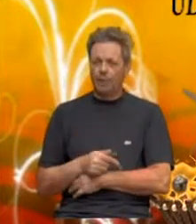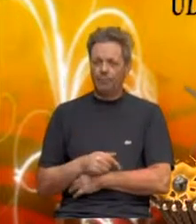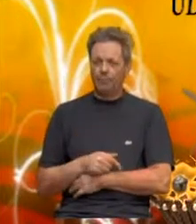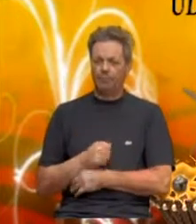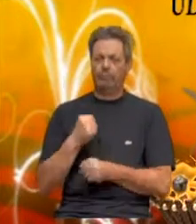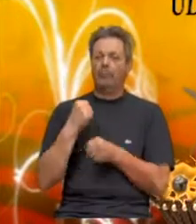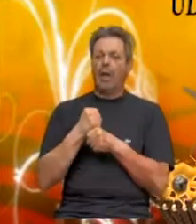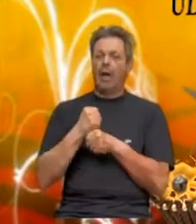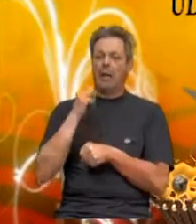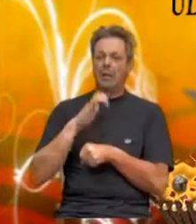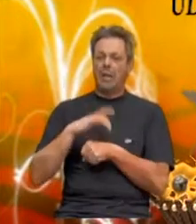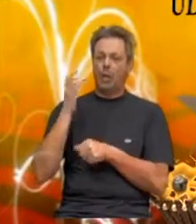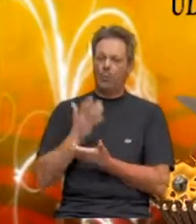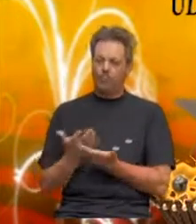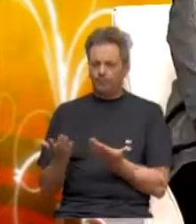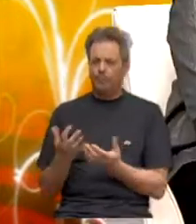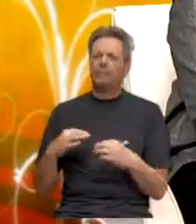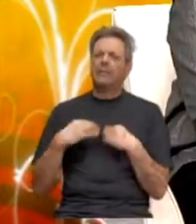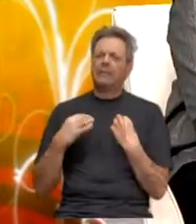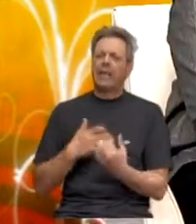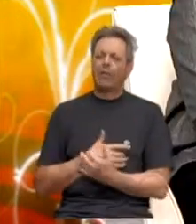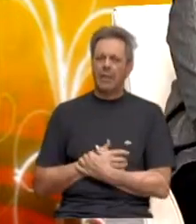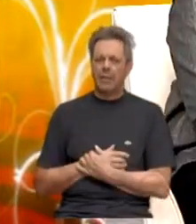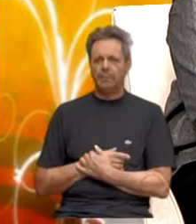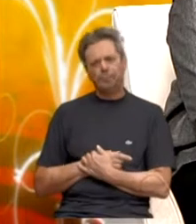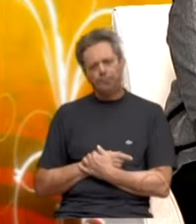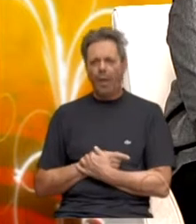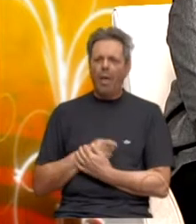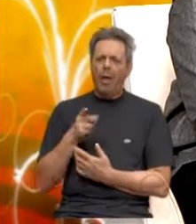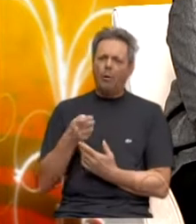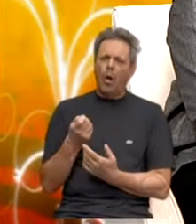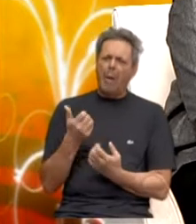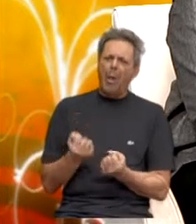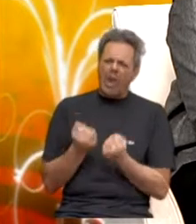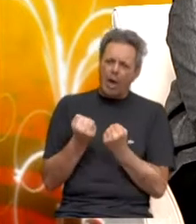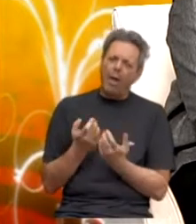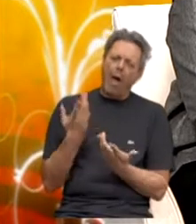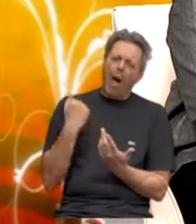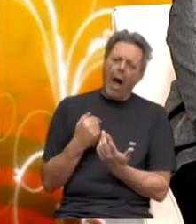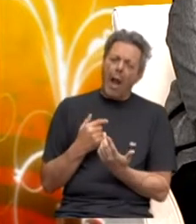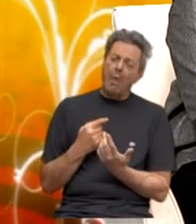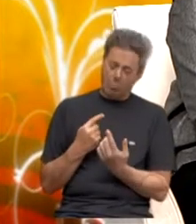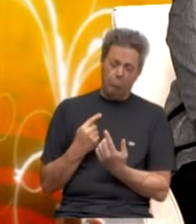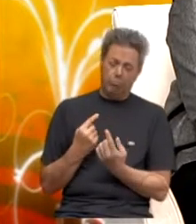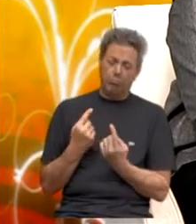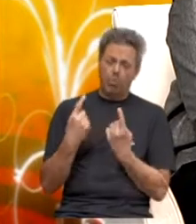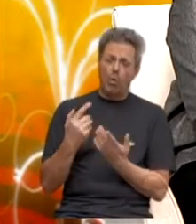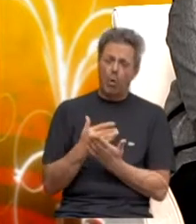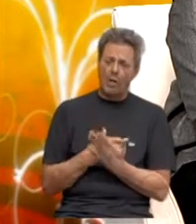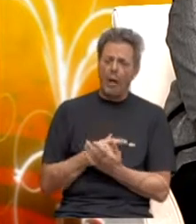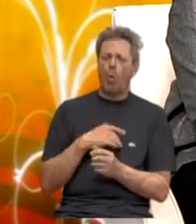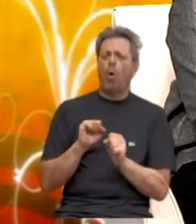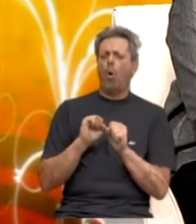mjesto za zdravo srce. Tu je možda već nešto malo teže postići, ali ipak je postoji zakon o